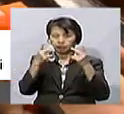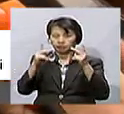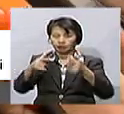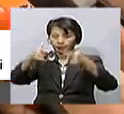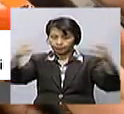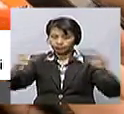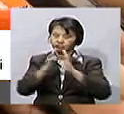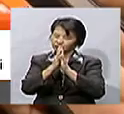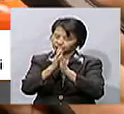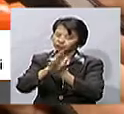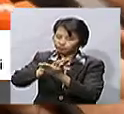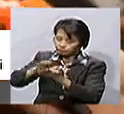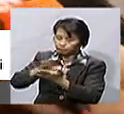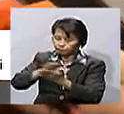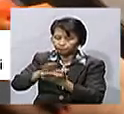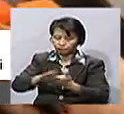untuk